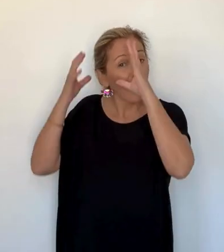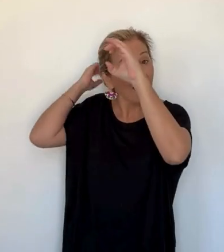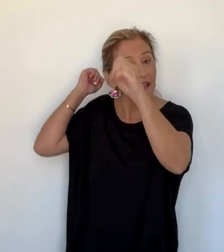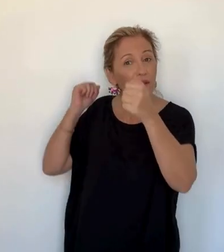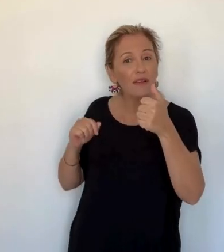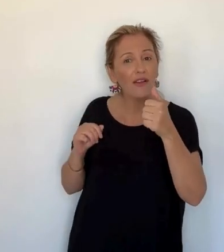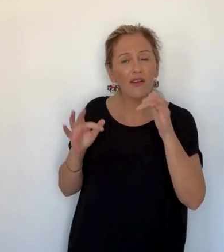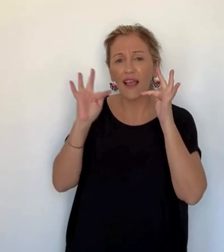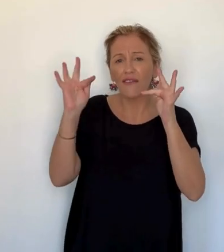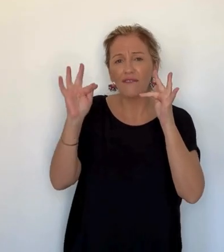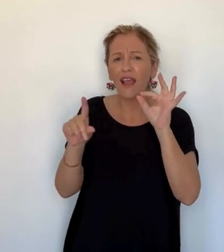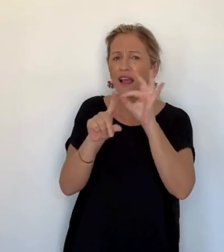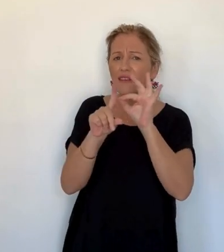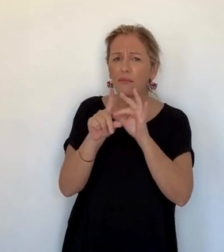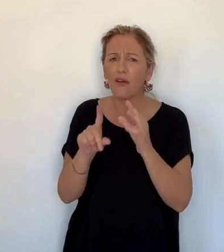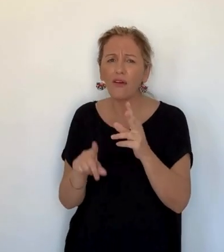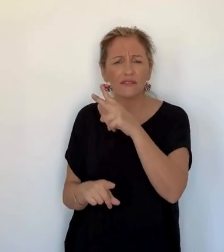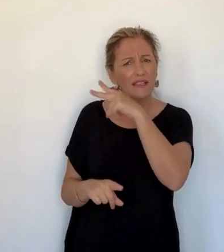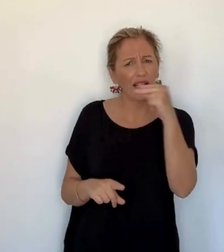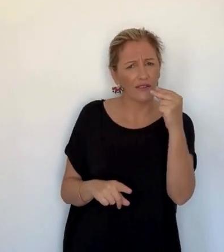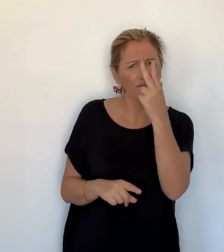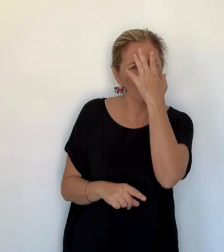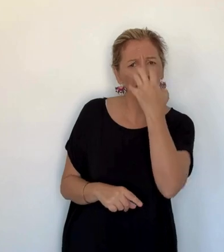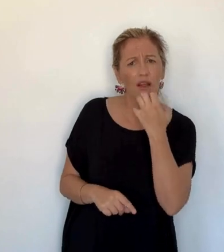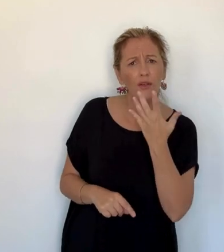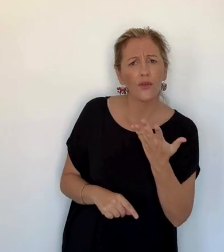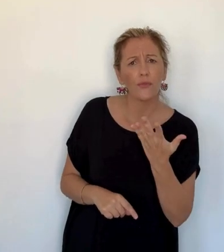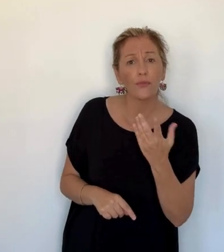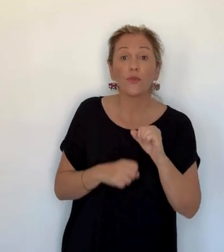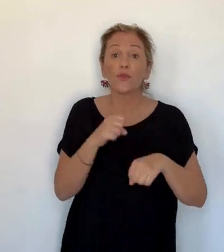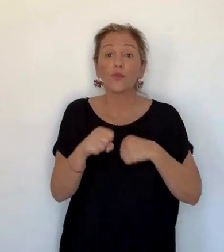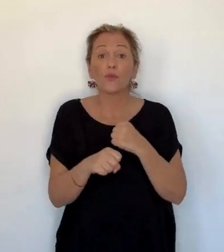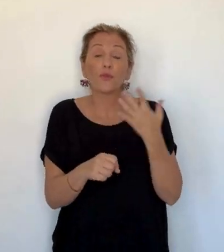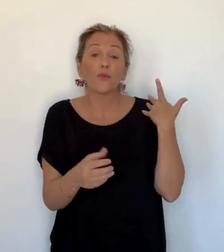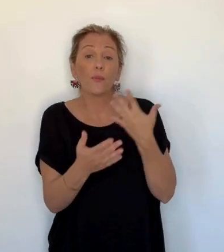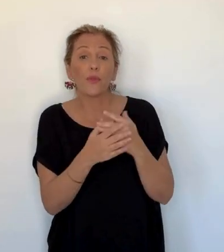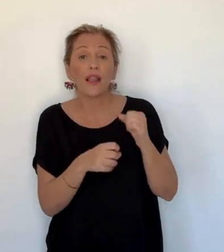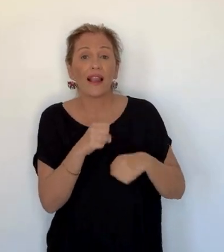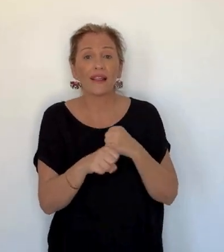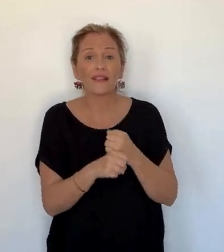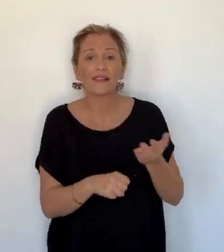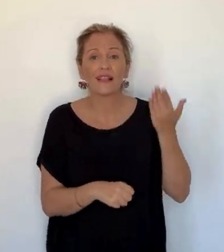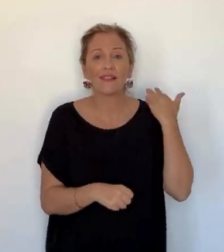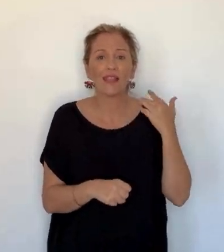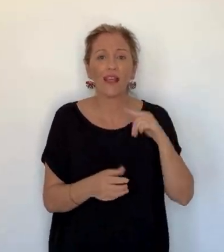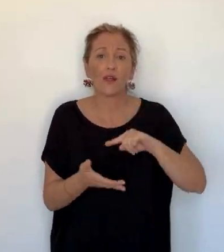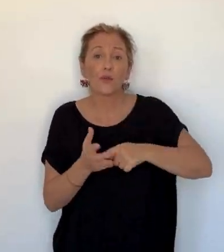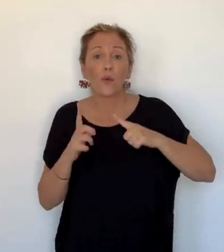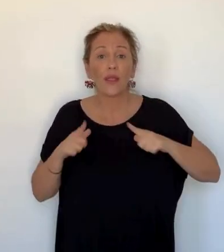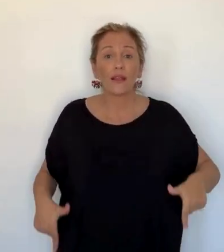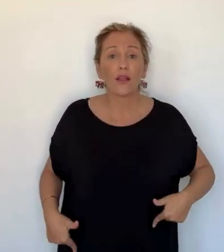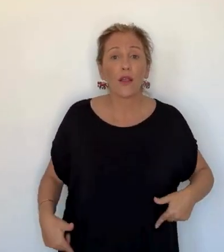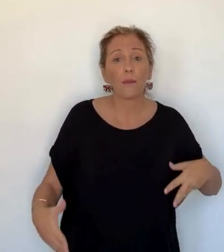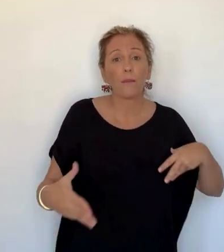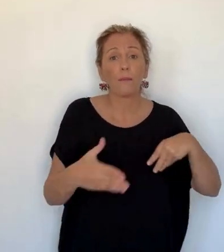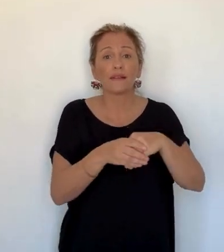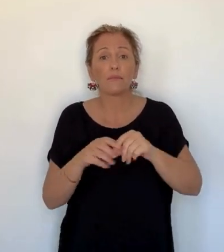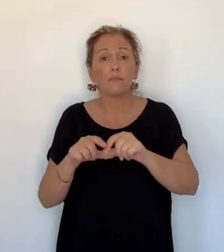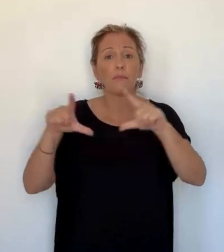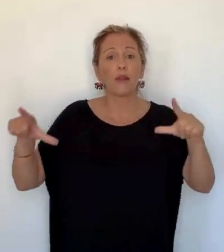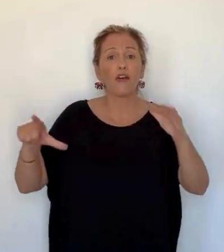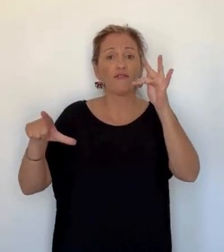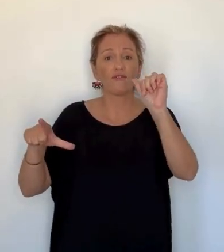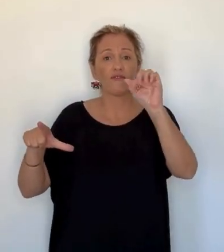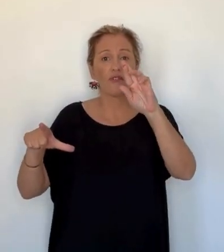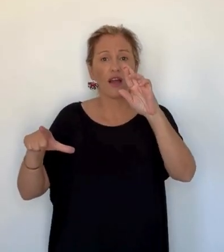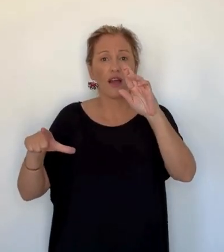cas et peut-être faire avancer les choses plus vite. L'Académie de Corse prend très au sérieux ce problème. Depuis l'année dernière, tous